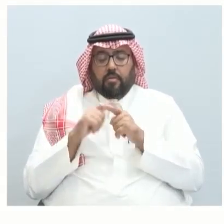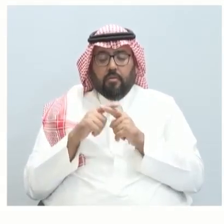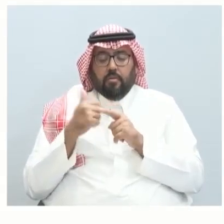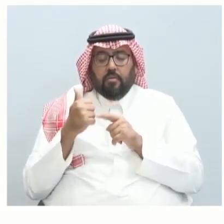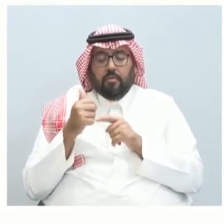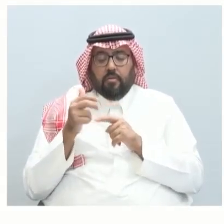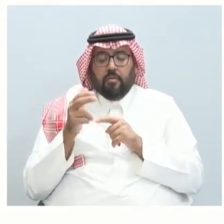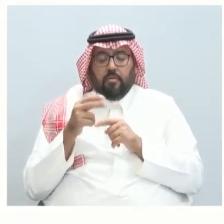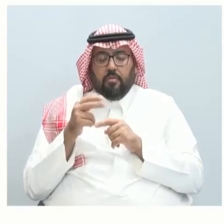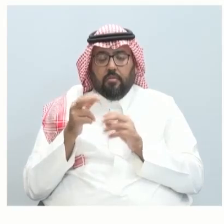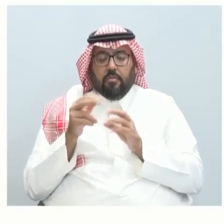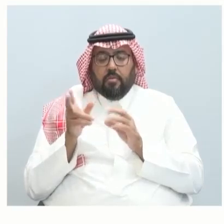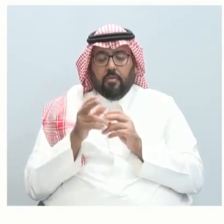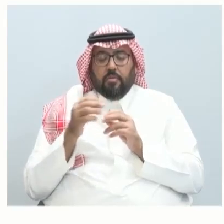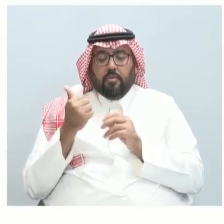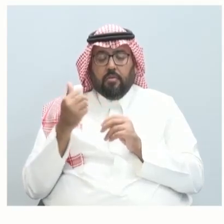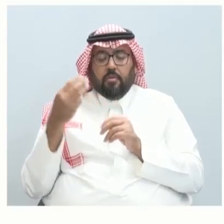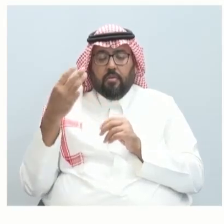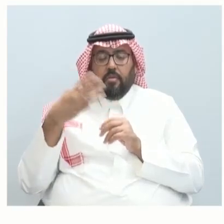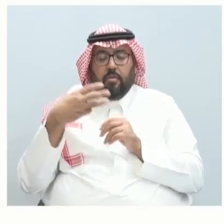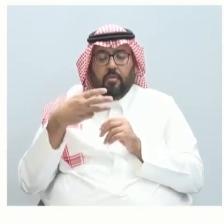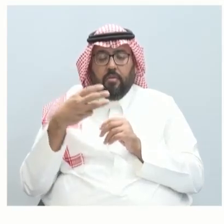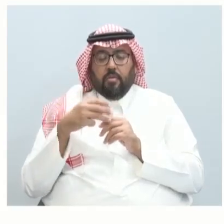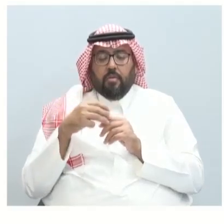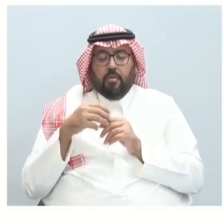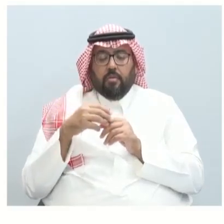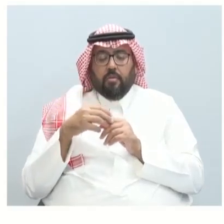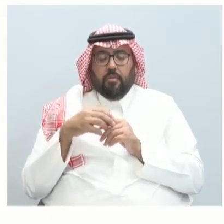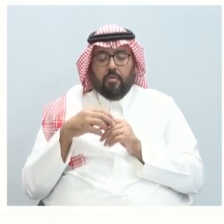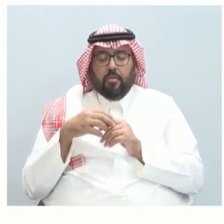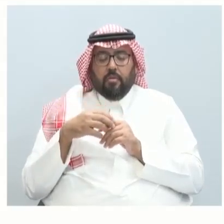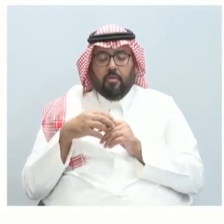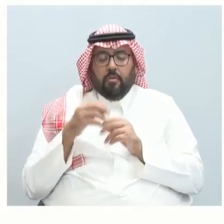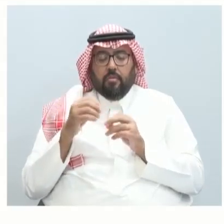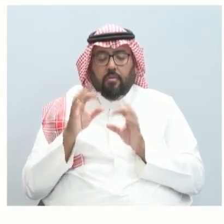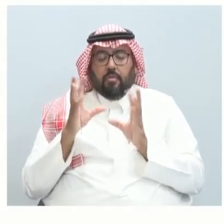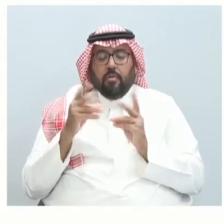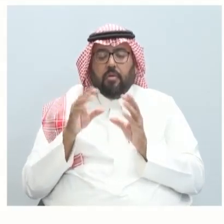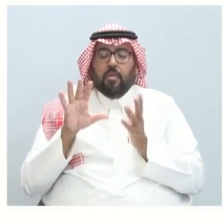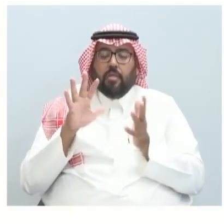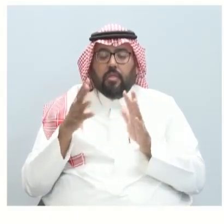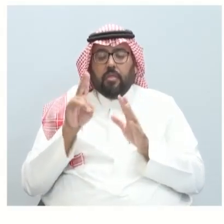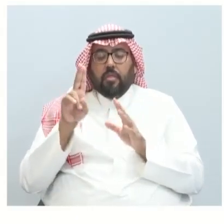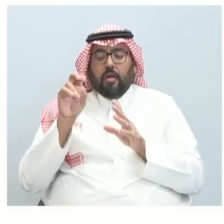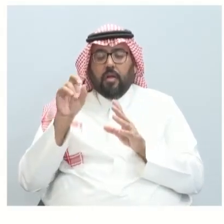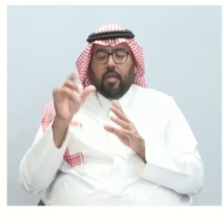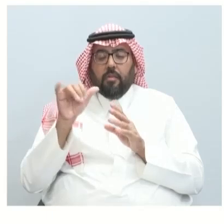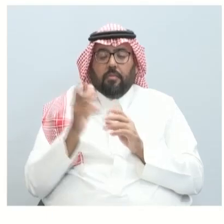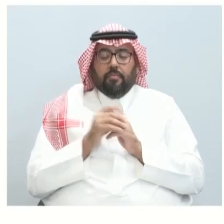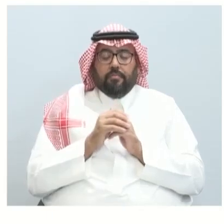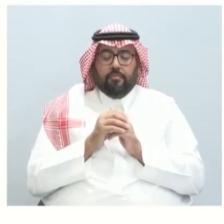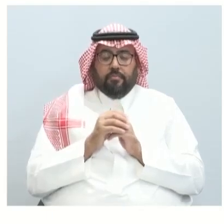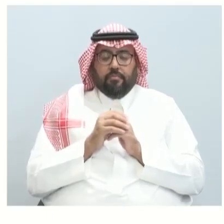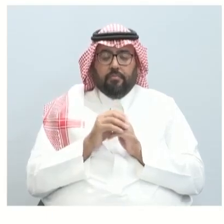سته وثلاثين اذا المحيط يساوي 36 ملي مترا تقريبا ابنائي